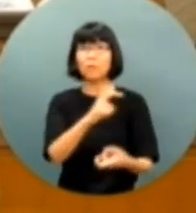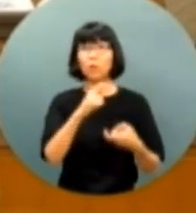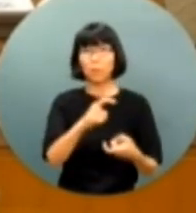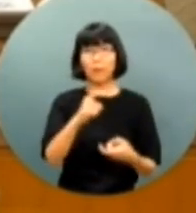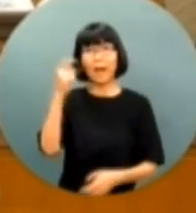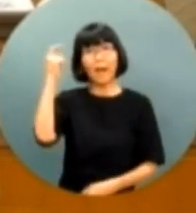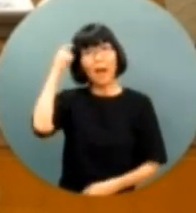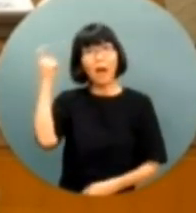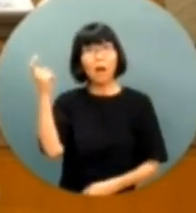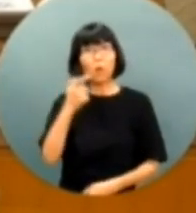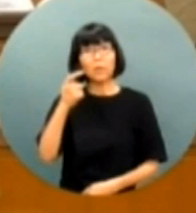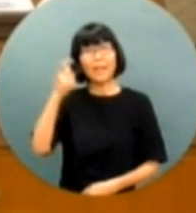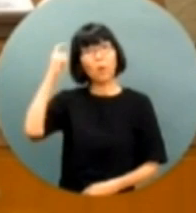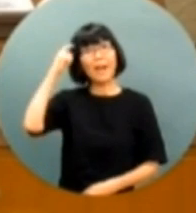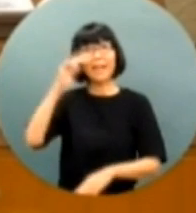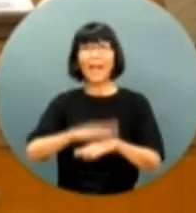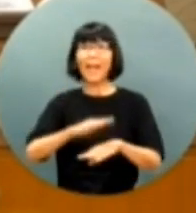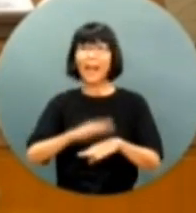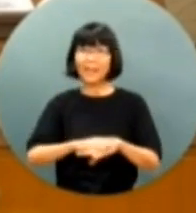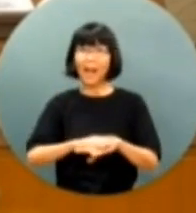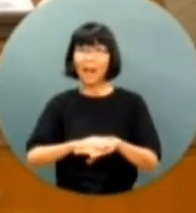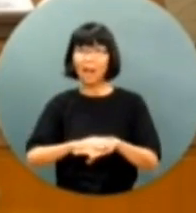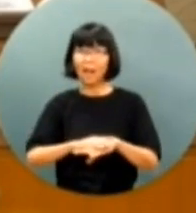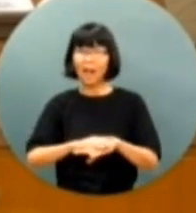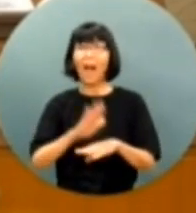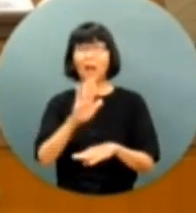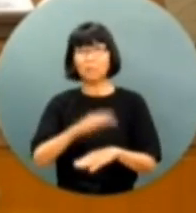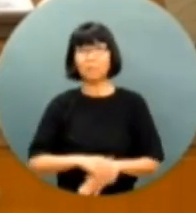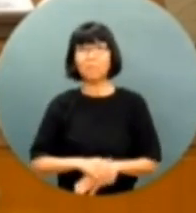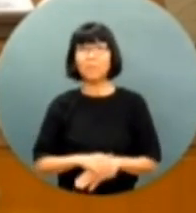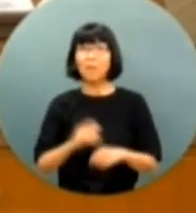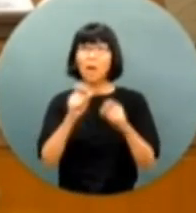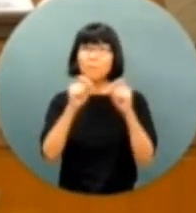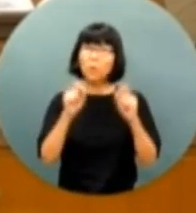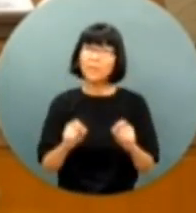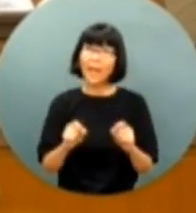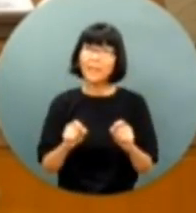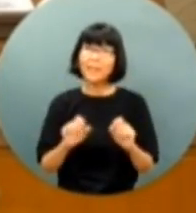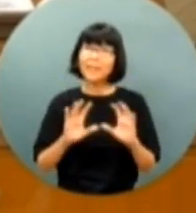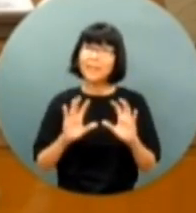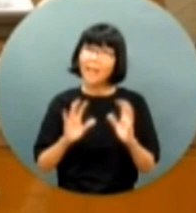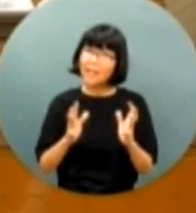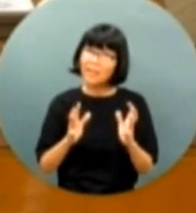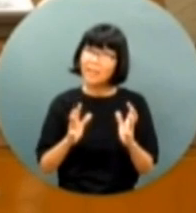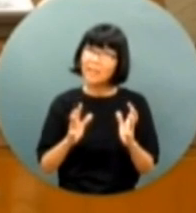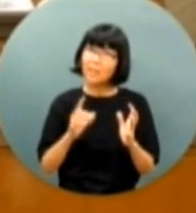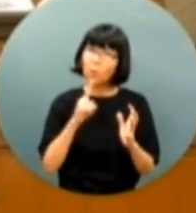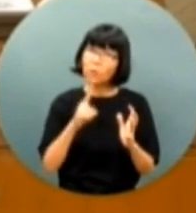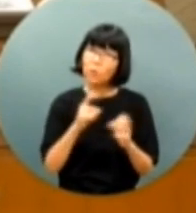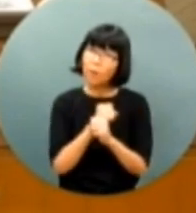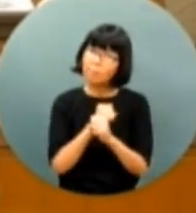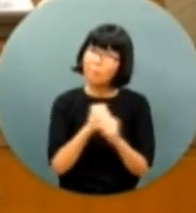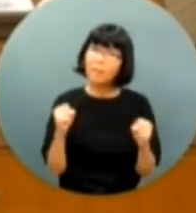念的なイメージを助長する恐れがある。男女共同参画の観点から問題なしとは言えない歌詞を含む歌について、教